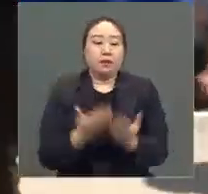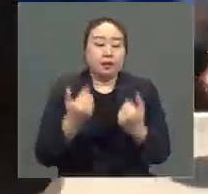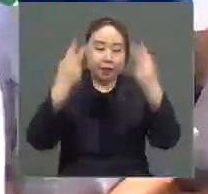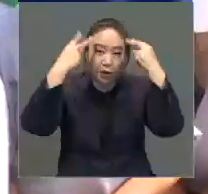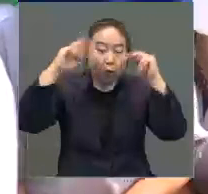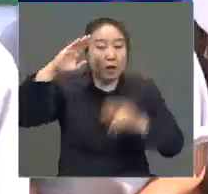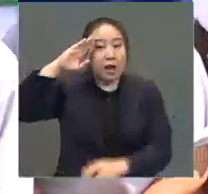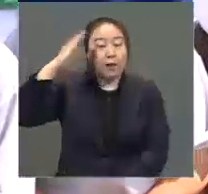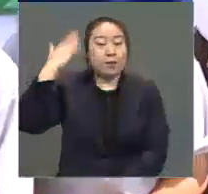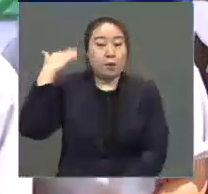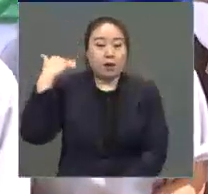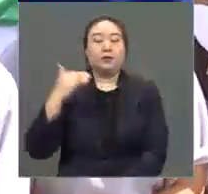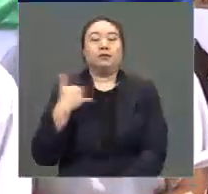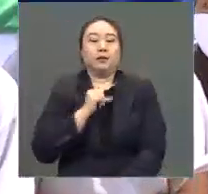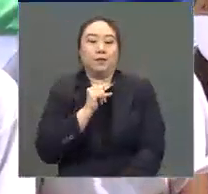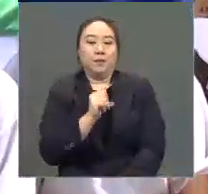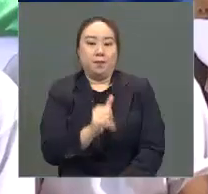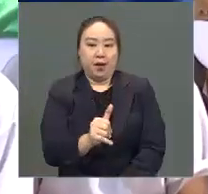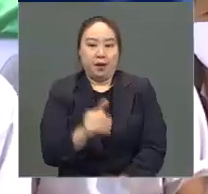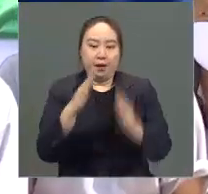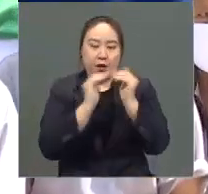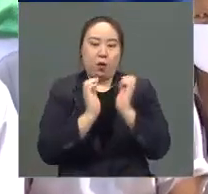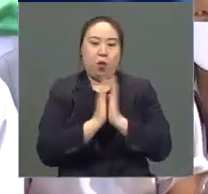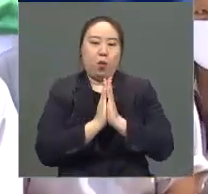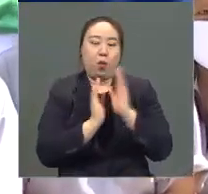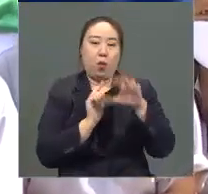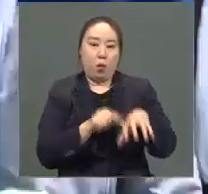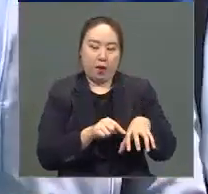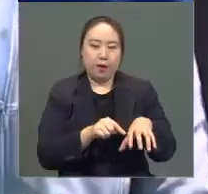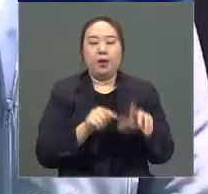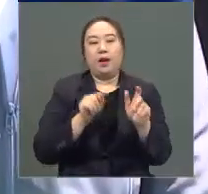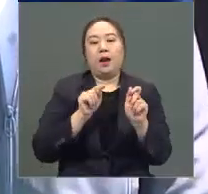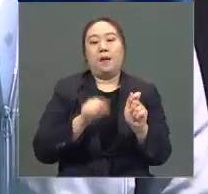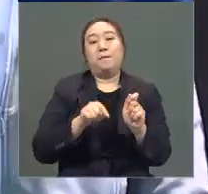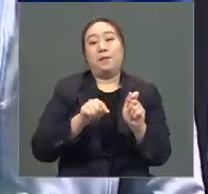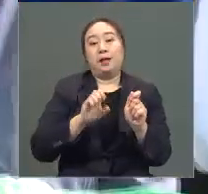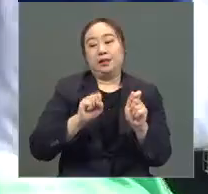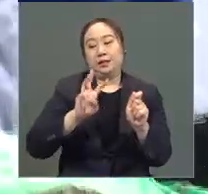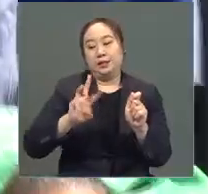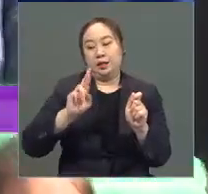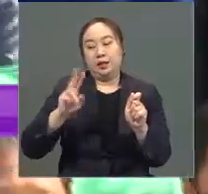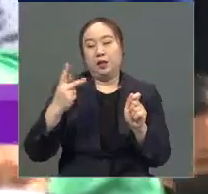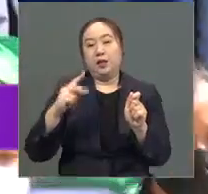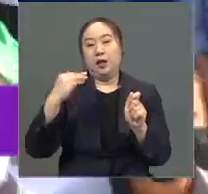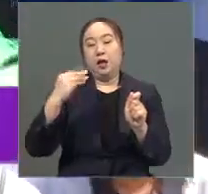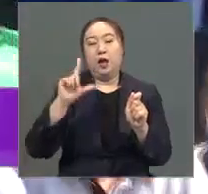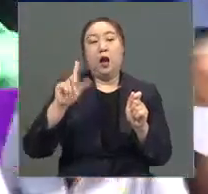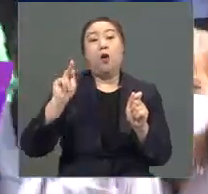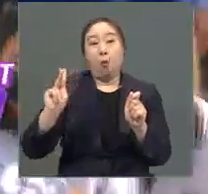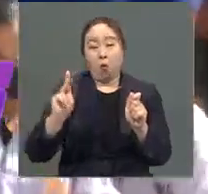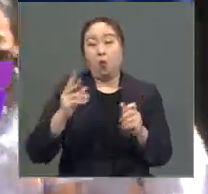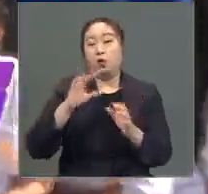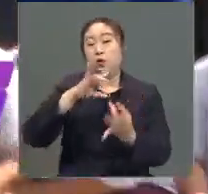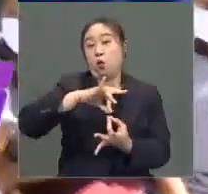อชานายกรัฐมนตรีก็ได้เดินทางไปที่วัดคลองกระจงตำบลคลองกระจงอำเภอสวรรคโลกจังหวัดสุโขทัยนะคะ